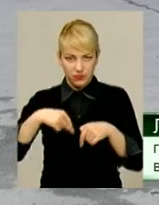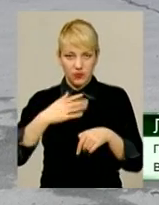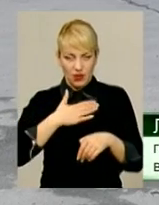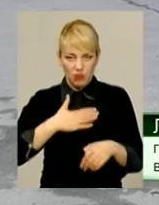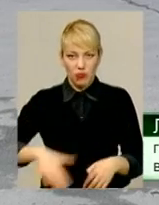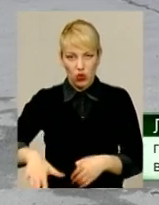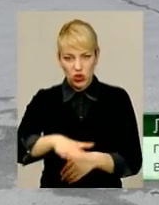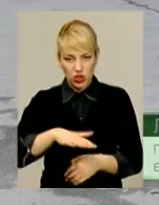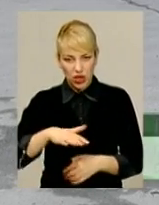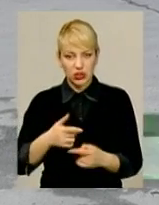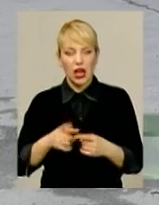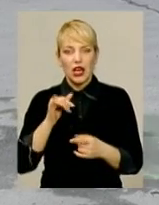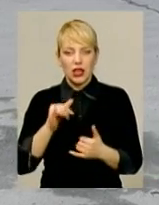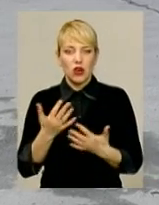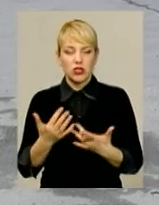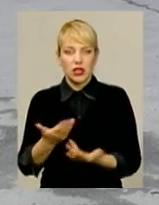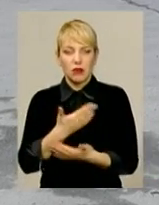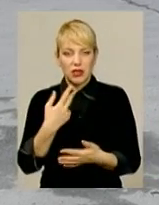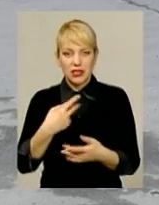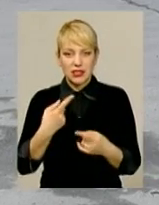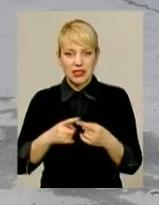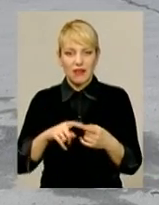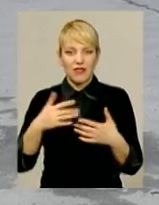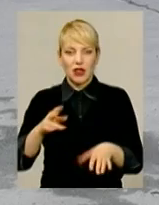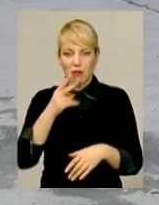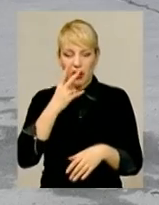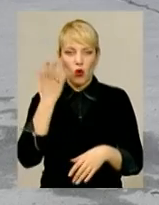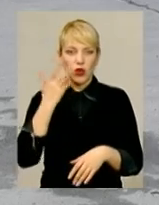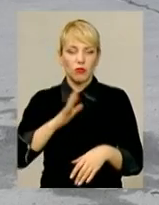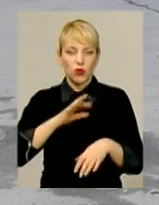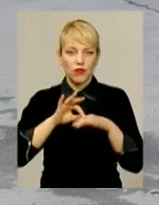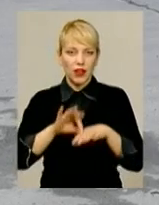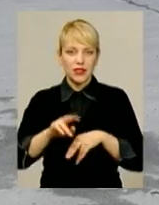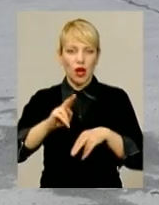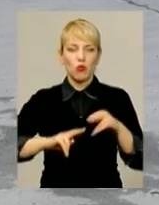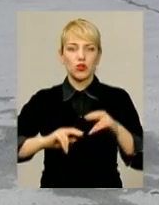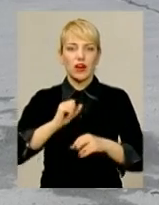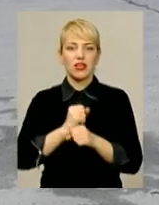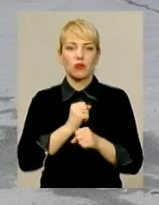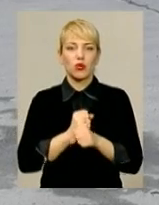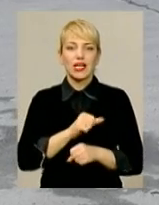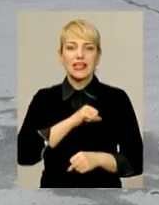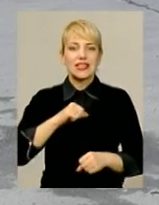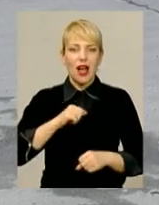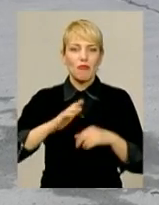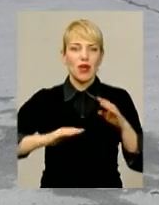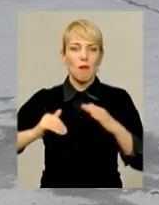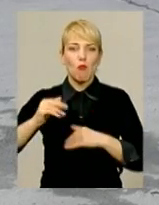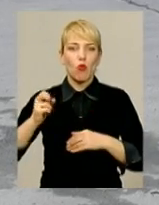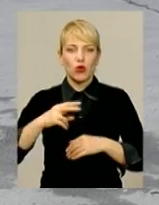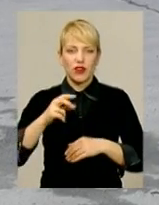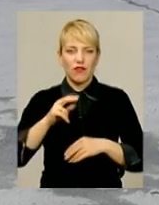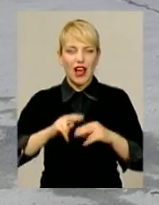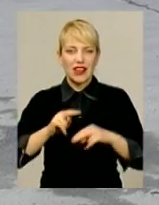площадці. Оскільки це ми вже бачили, коли велися будівельні роботи, будівельники з даного